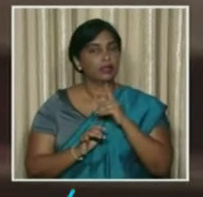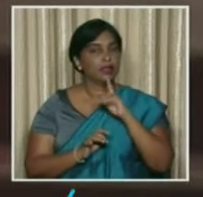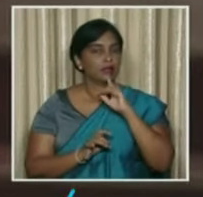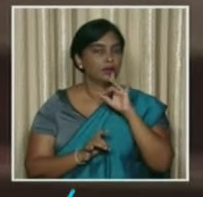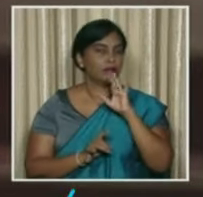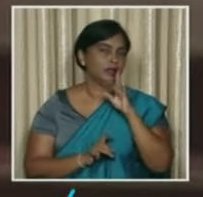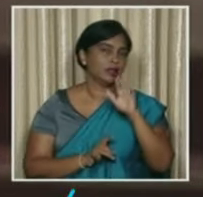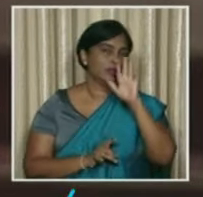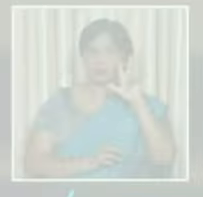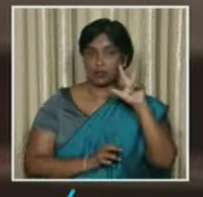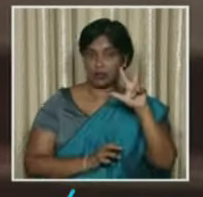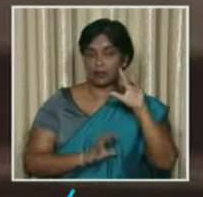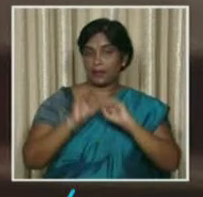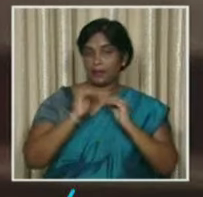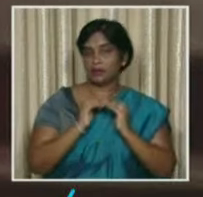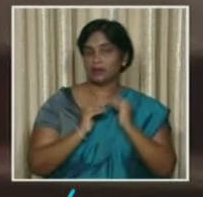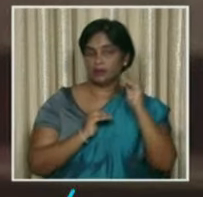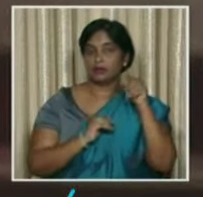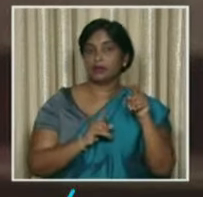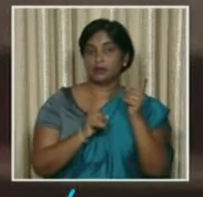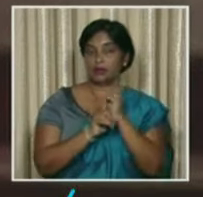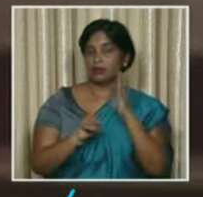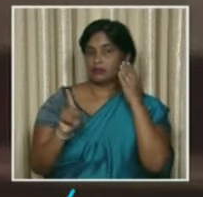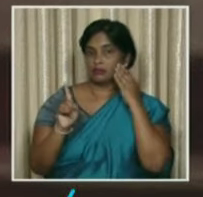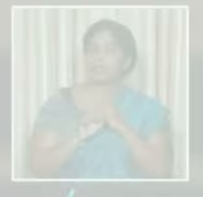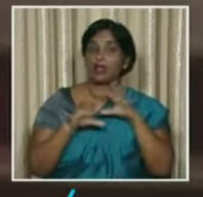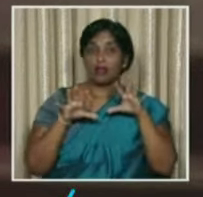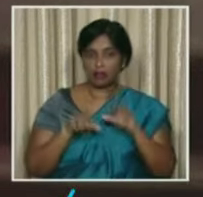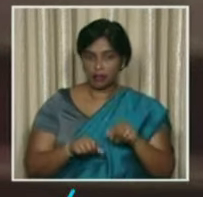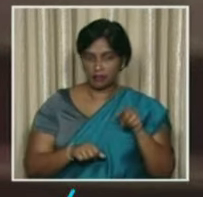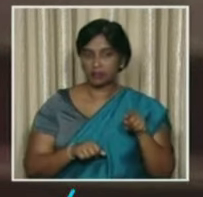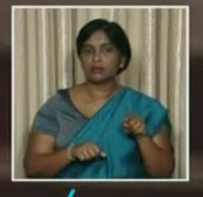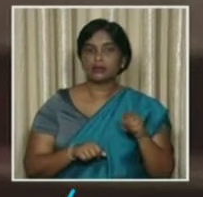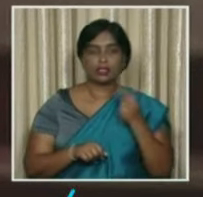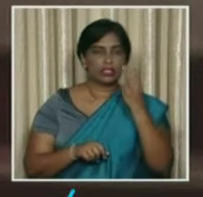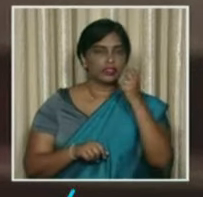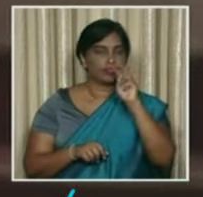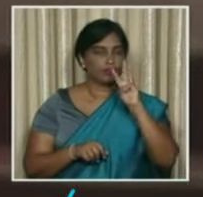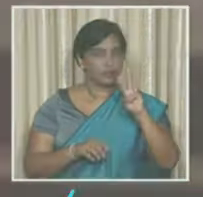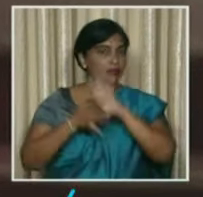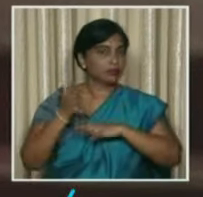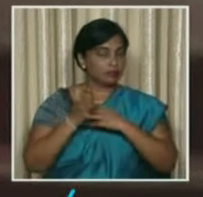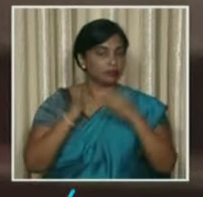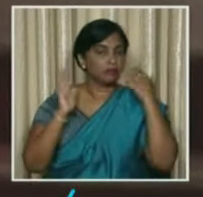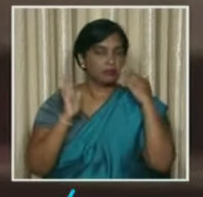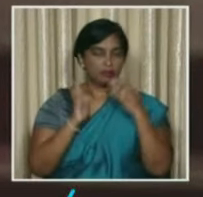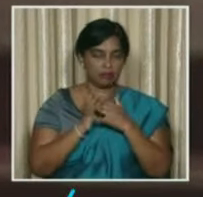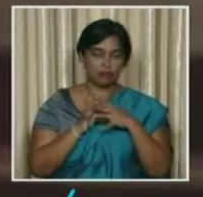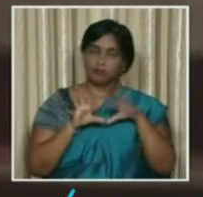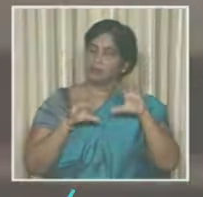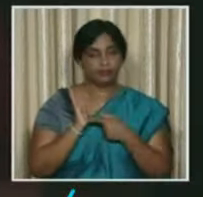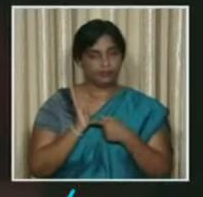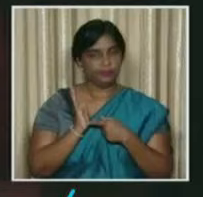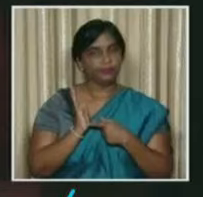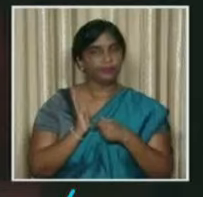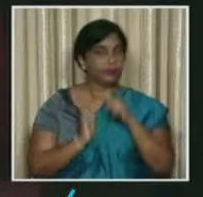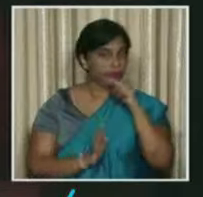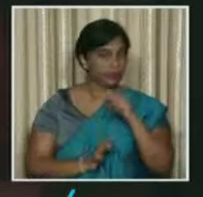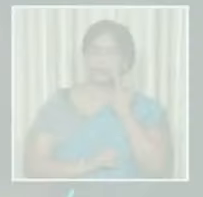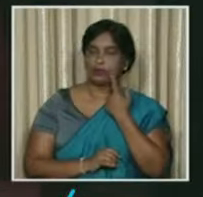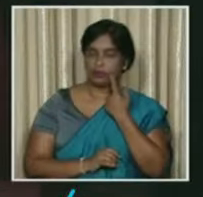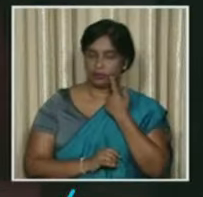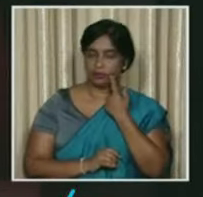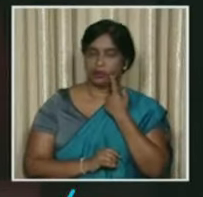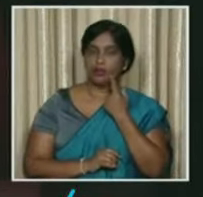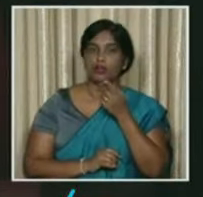බැලුවොත් 9.2ක් මෙහි ඍජු දායකත්වයේ නැත්නම් අයිතිය 2023 අයවැය යෝජනාවලියට හිමි වෙනවා ගරු කතානායකතුමනි මම කනගාටු